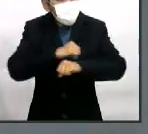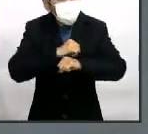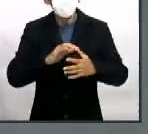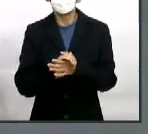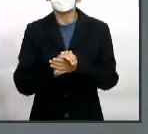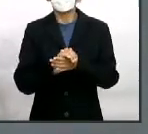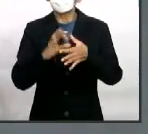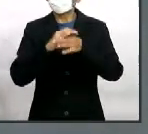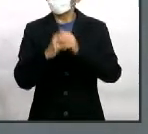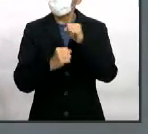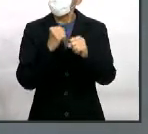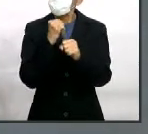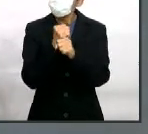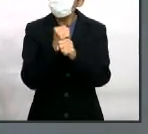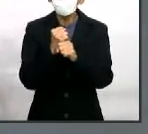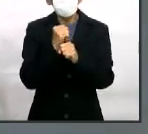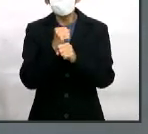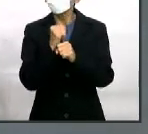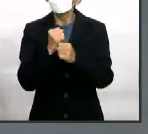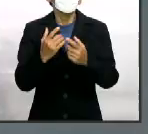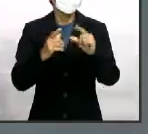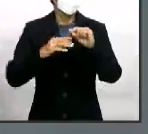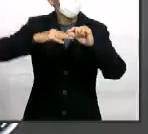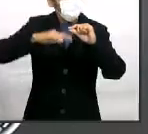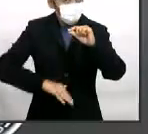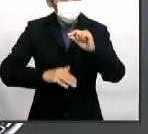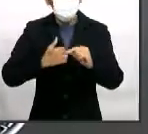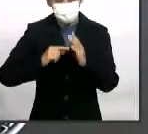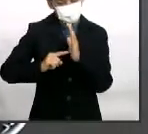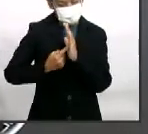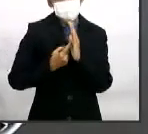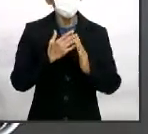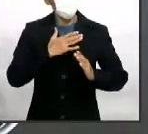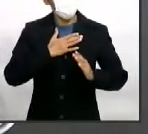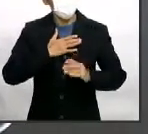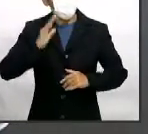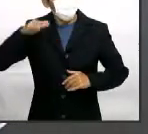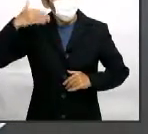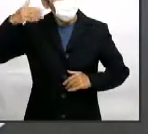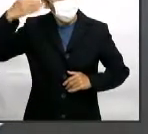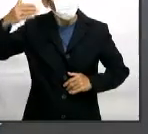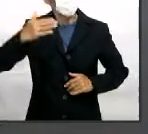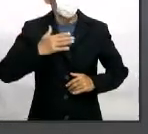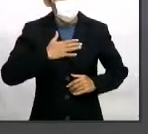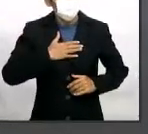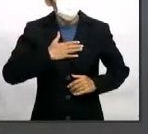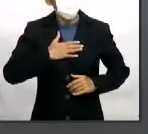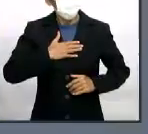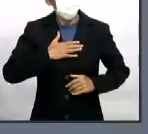ระดับยูธที่มันเป็นสูงขึ้นมาหน่อยหรืออะไรอย่างเงี้ยคือเราเริ่มต้นจากตรงนั้นแล้ววันนึงพอมาถึงช่วง